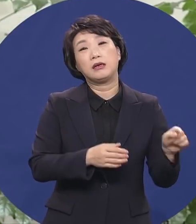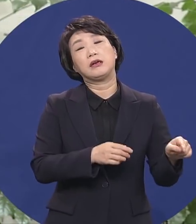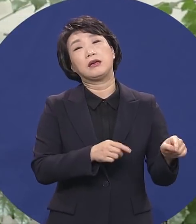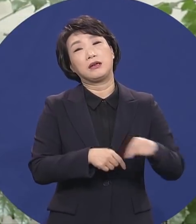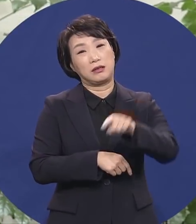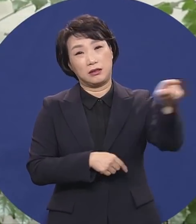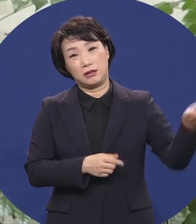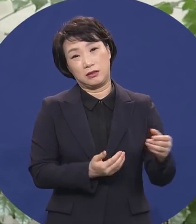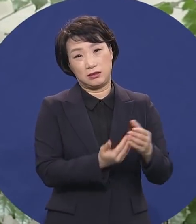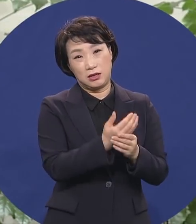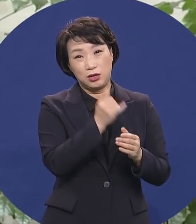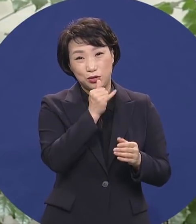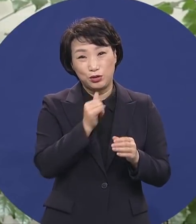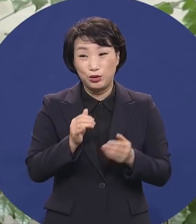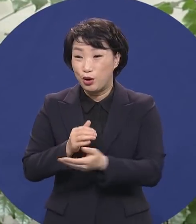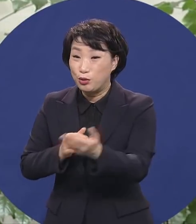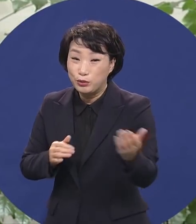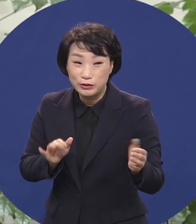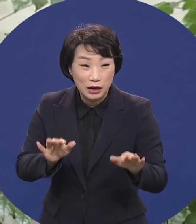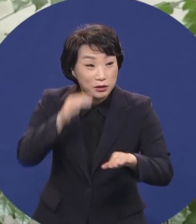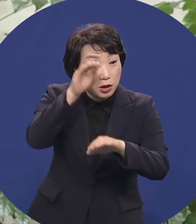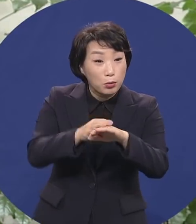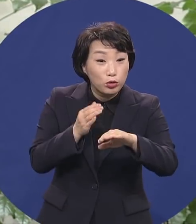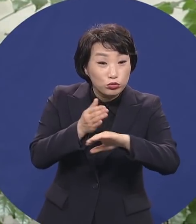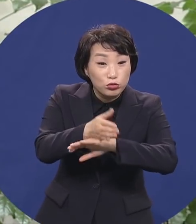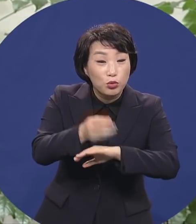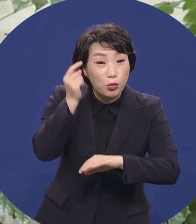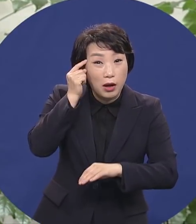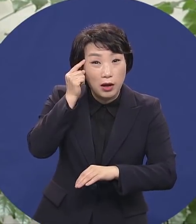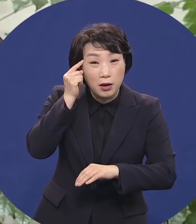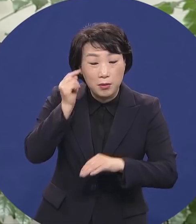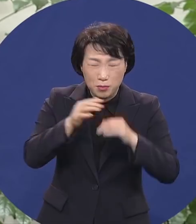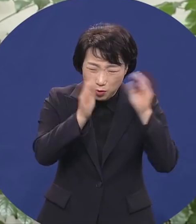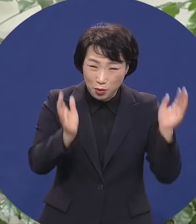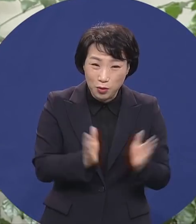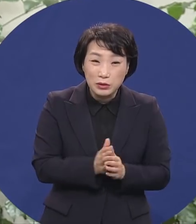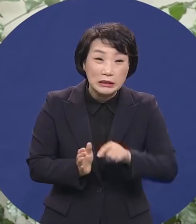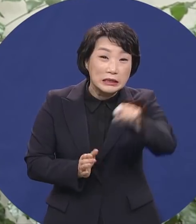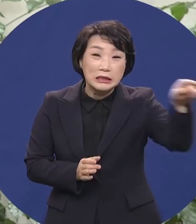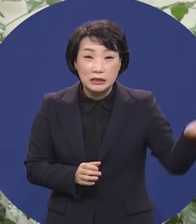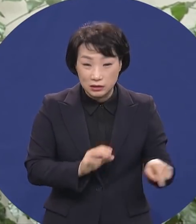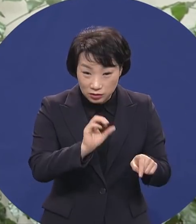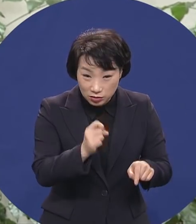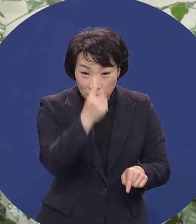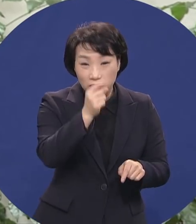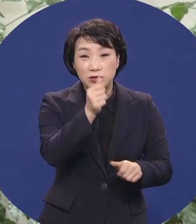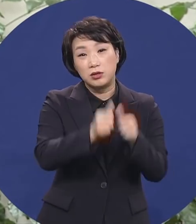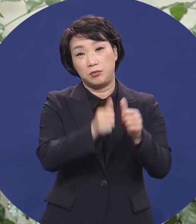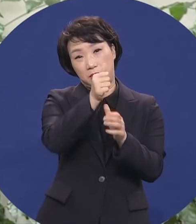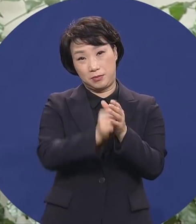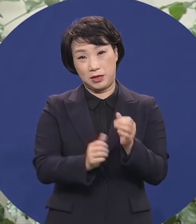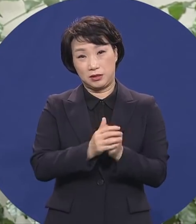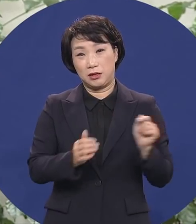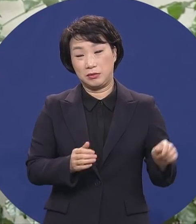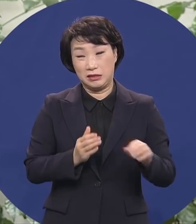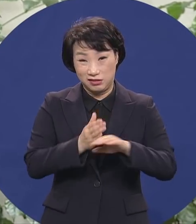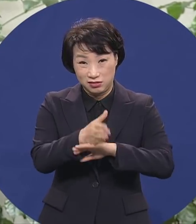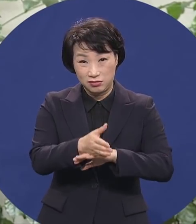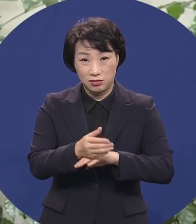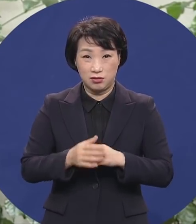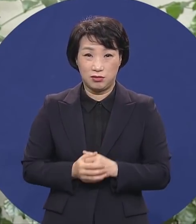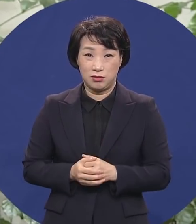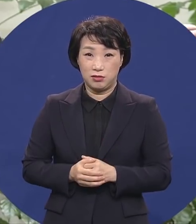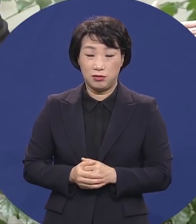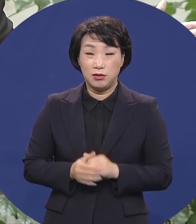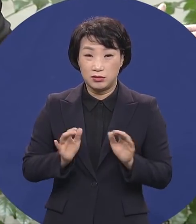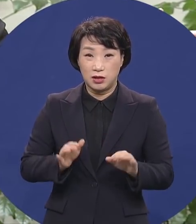거예요. 예배 시간 왜 늦어요? 다 이런 모든 요소 때문에 시험 들어도 그러는 거예요.